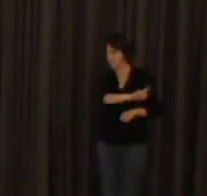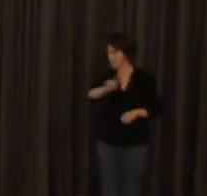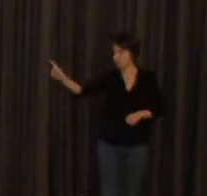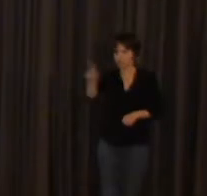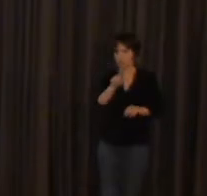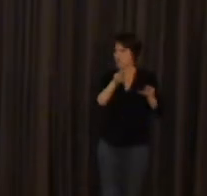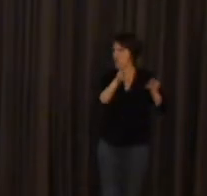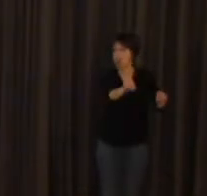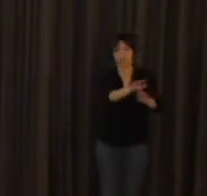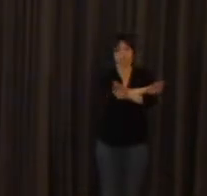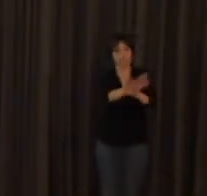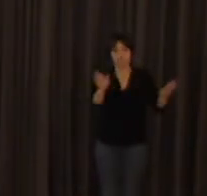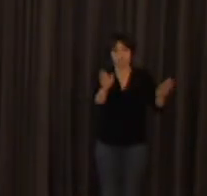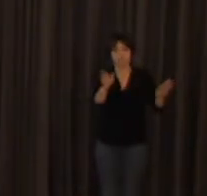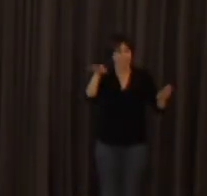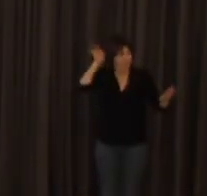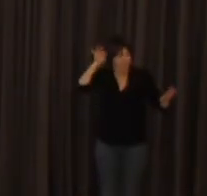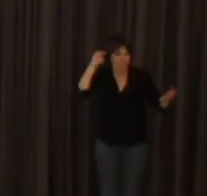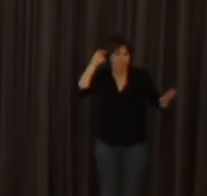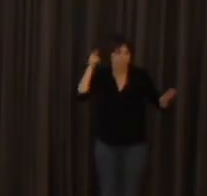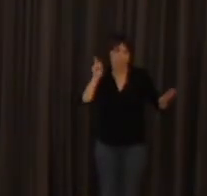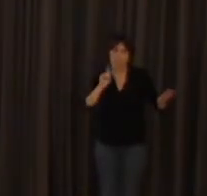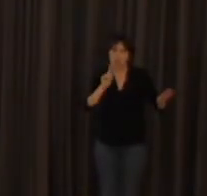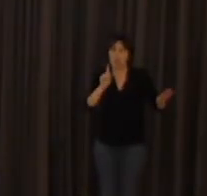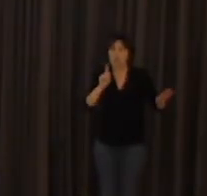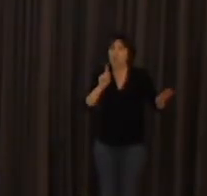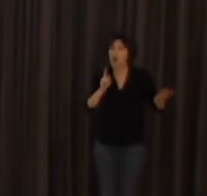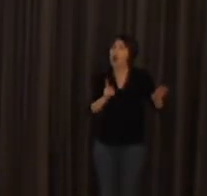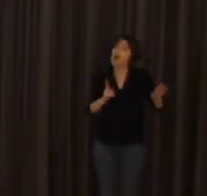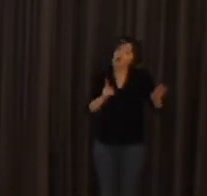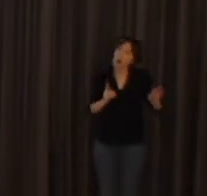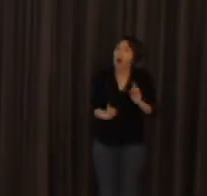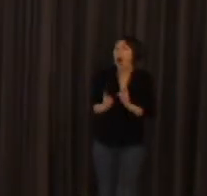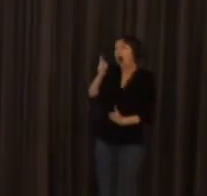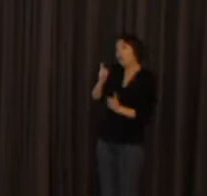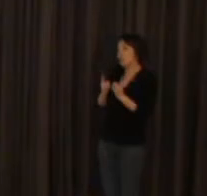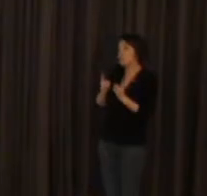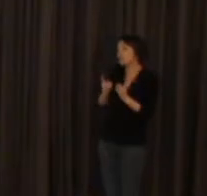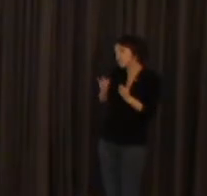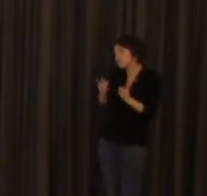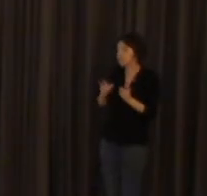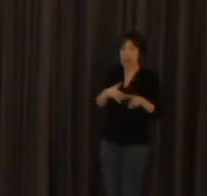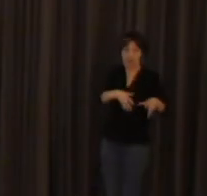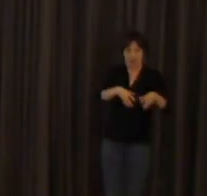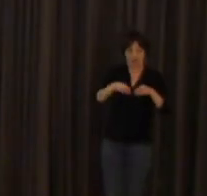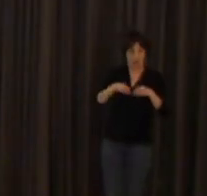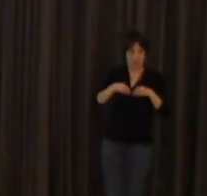perquè creien que podien continuar utilitzant la llengua de signes. Però almenys en el meu país ens estem trobant amb